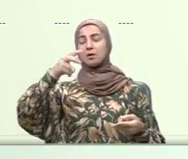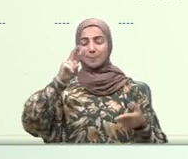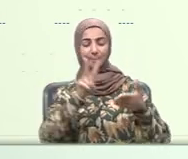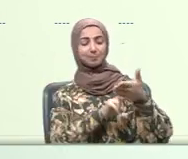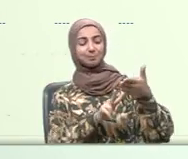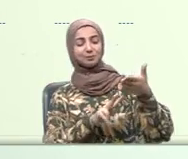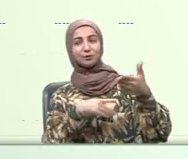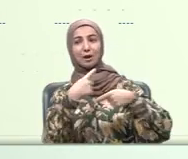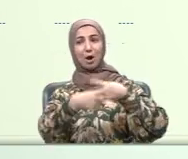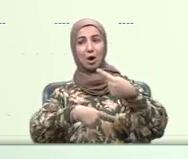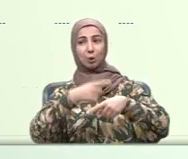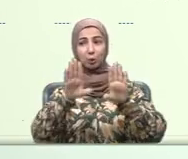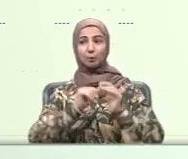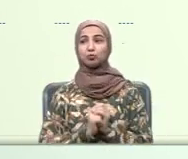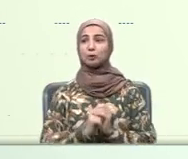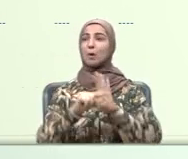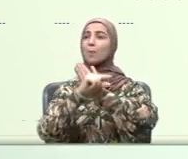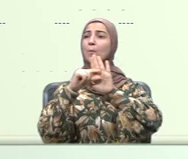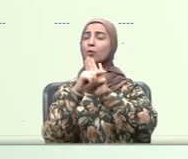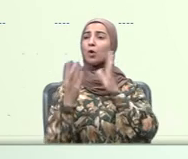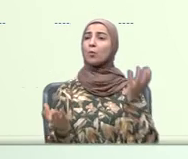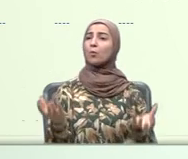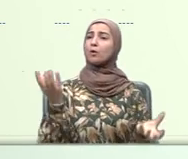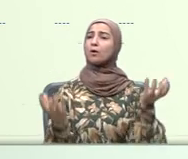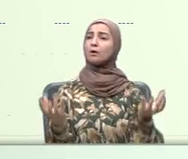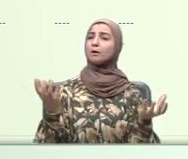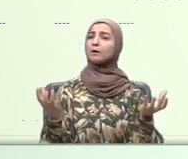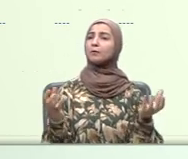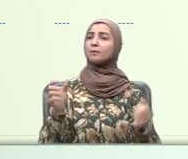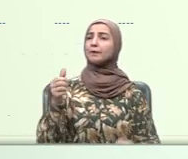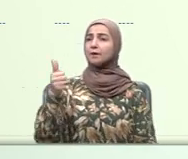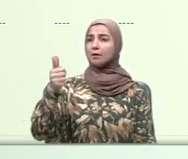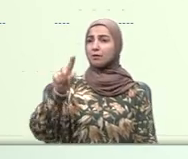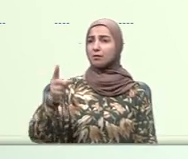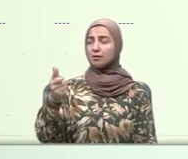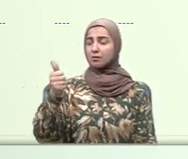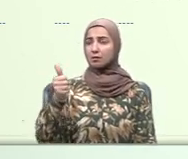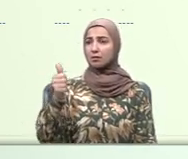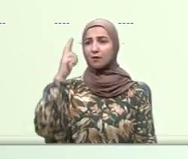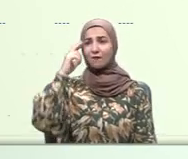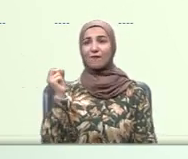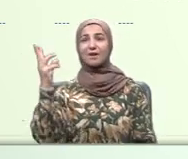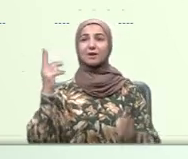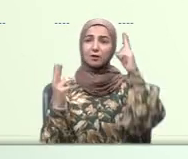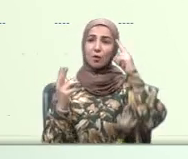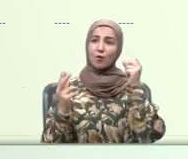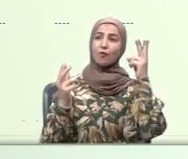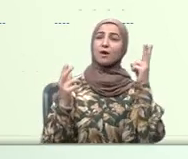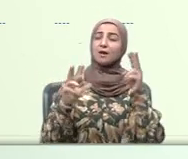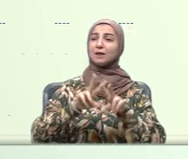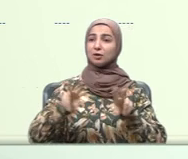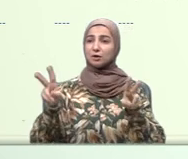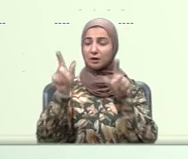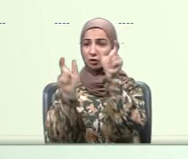في المقارنة بين آراء المعقب وآراء صاحب النص المرجعي وتتبين الفروق في